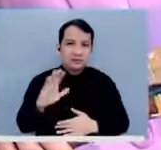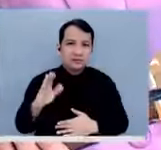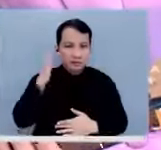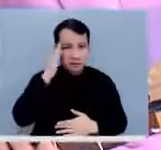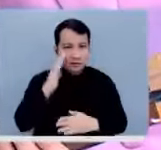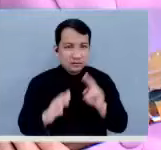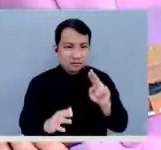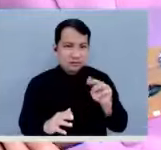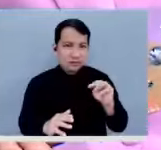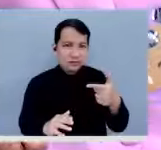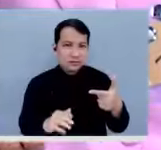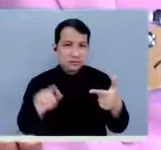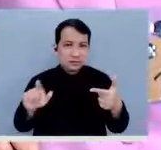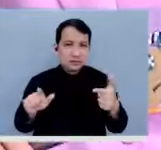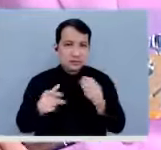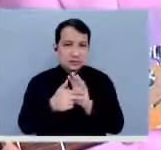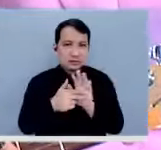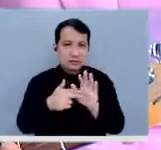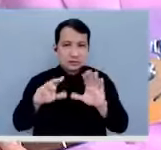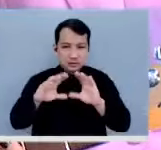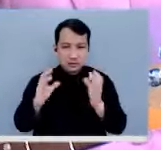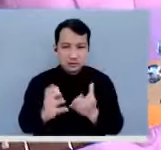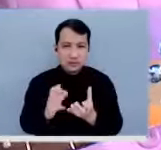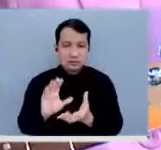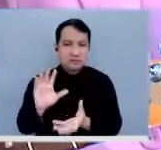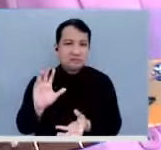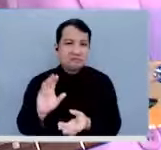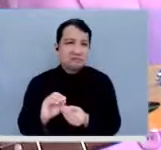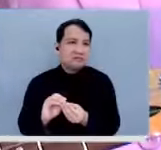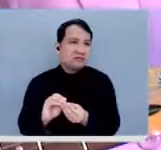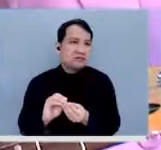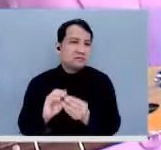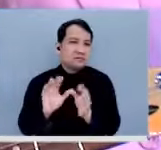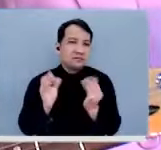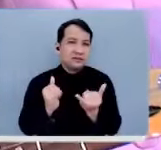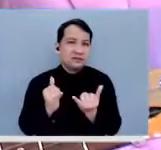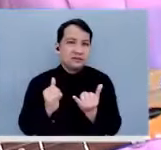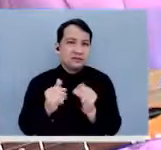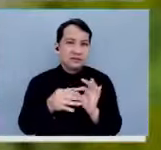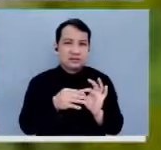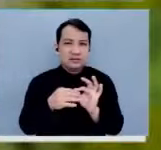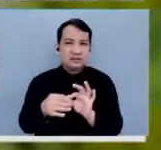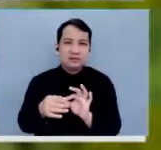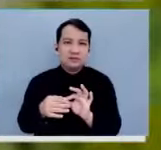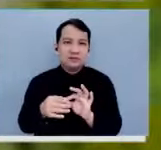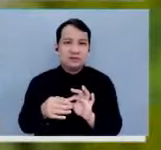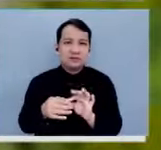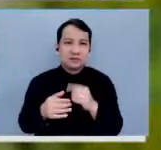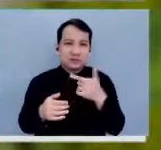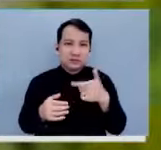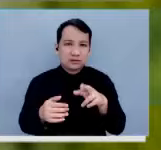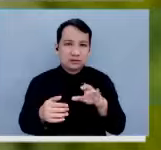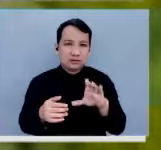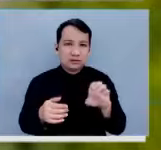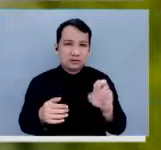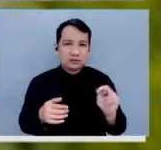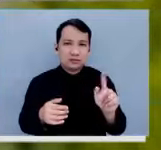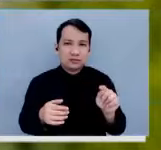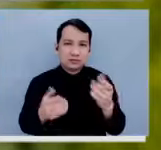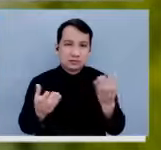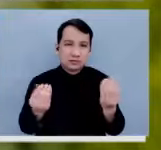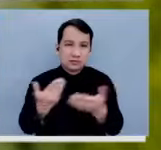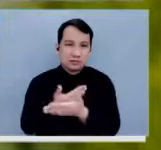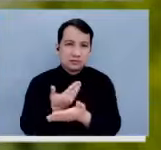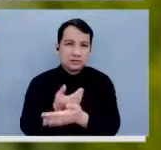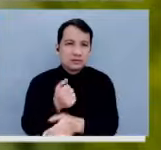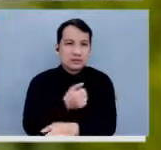the biggest label in the world. So, yun, another milestone for Gracenote. And for sure, marami kayong aabangan ng mga bagong kanta this